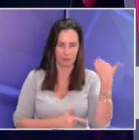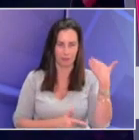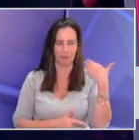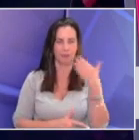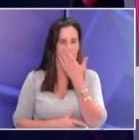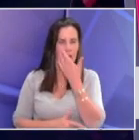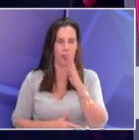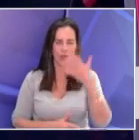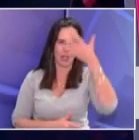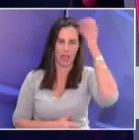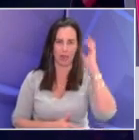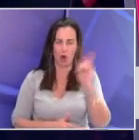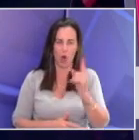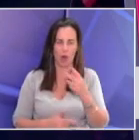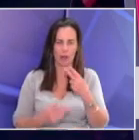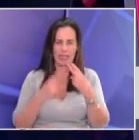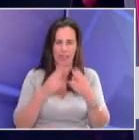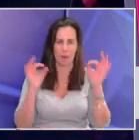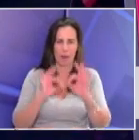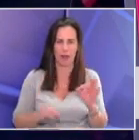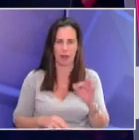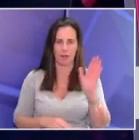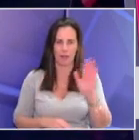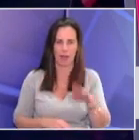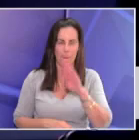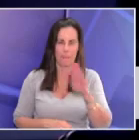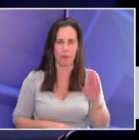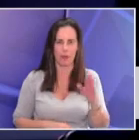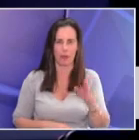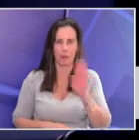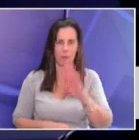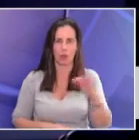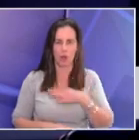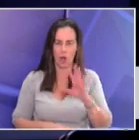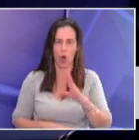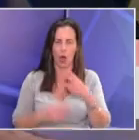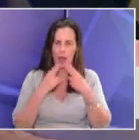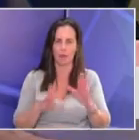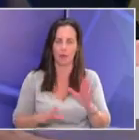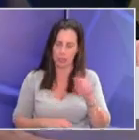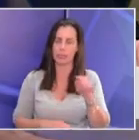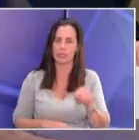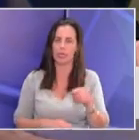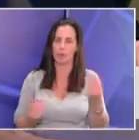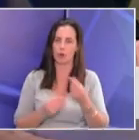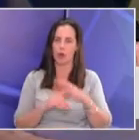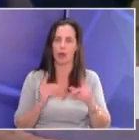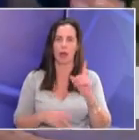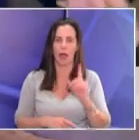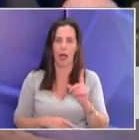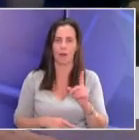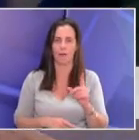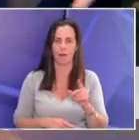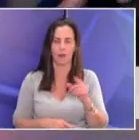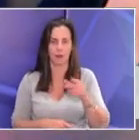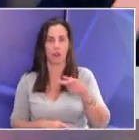כנסת, ואיך שטראמפ לא התייחס לזה בכלל, ושגם ביבי, ראש הממשלה שלנו, לא כל כך התייחס לזה, גם כן עניין אחר, אבל זה